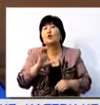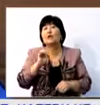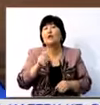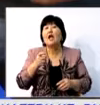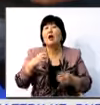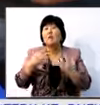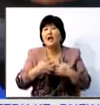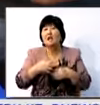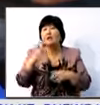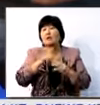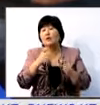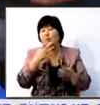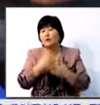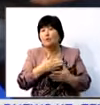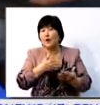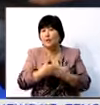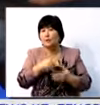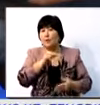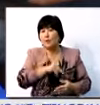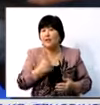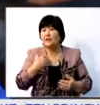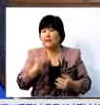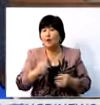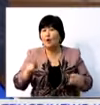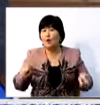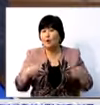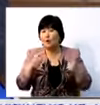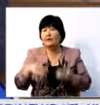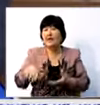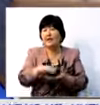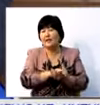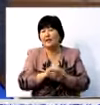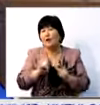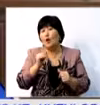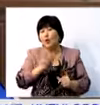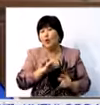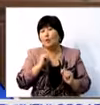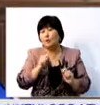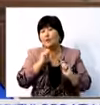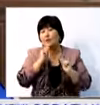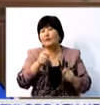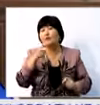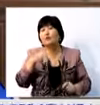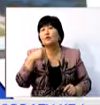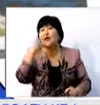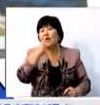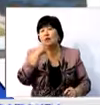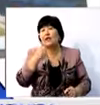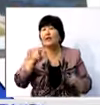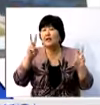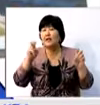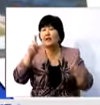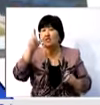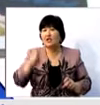механическом заводе за свой самоотверженный труд за вклад в укрепление единства и согласия он был номинирован в 2000 году на звание